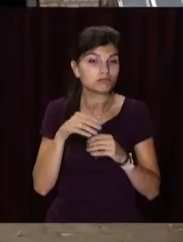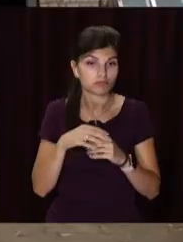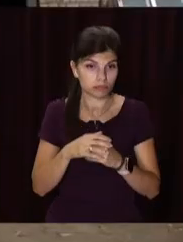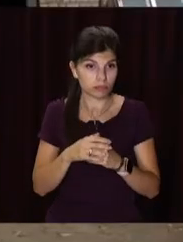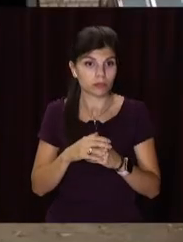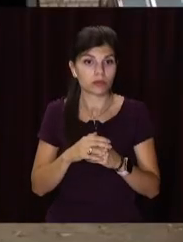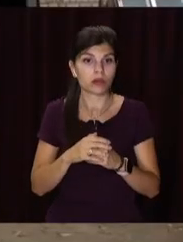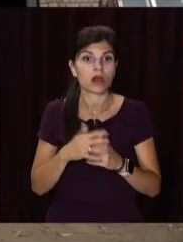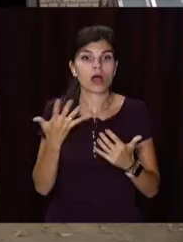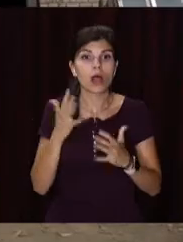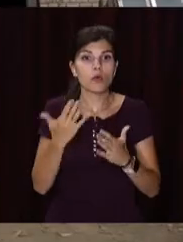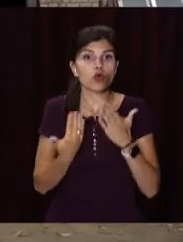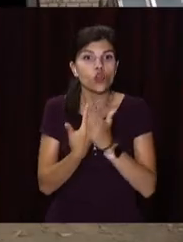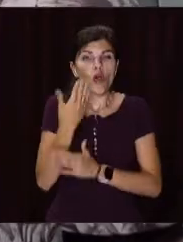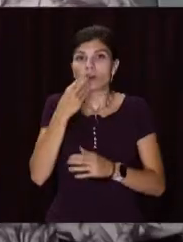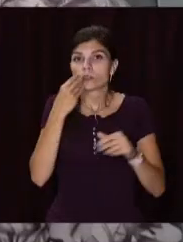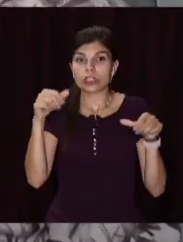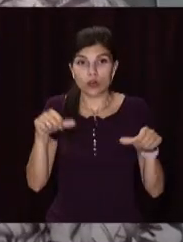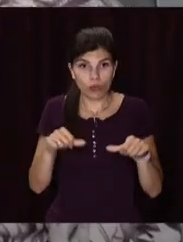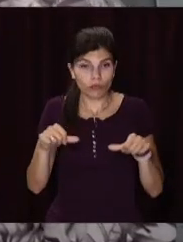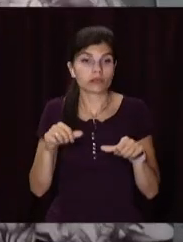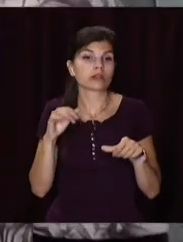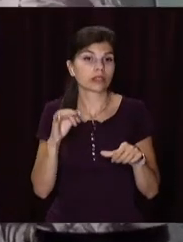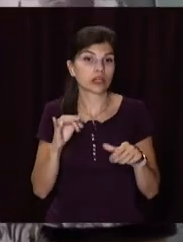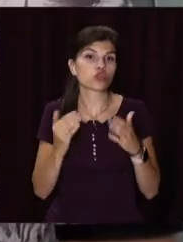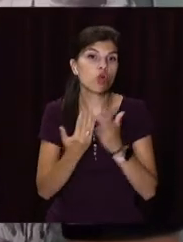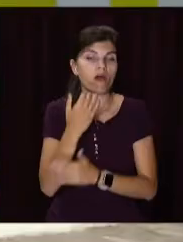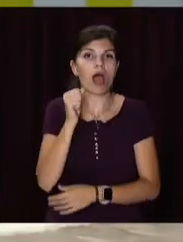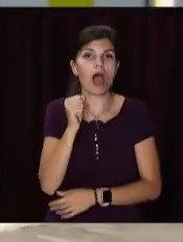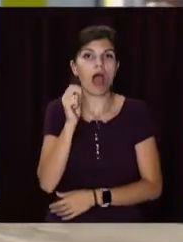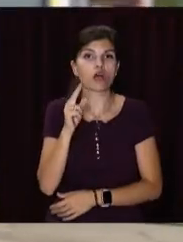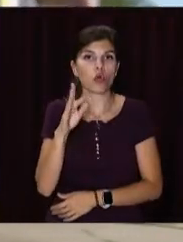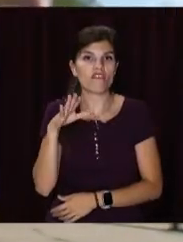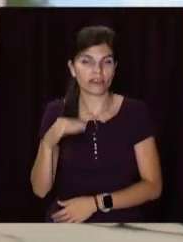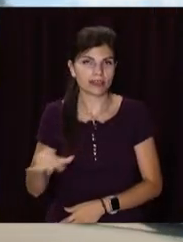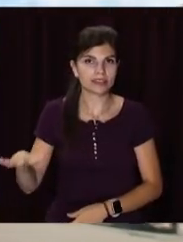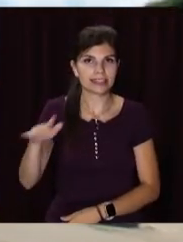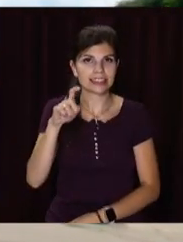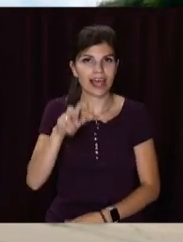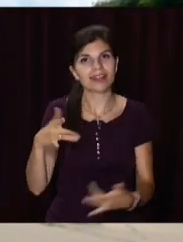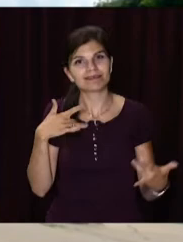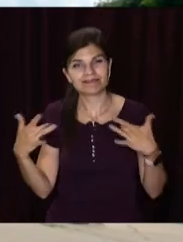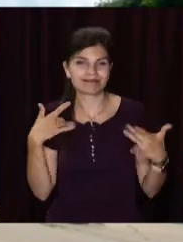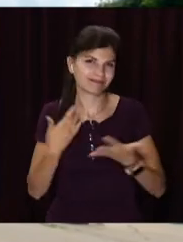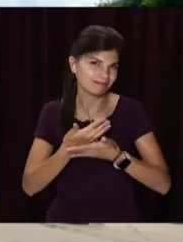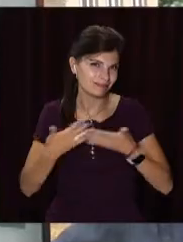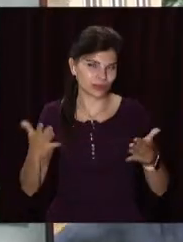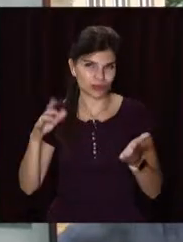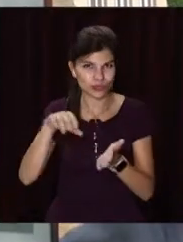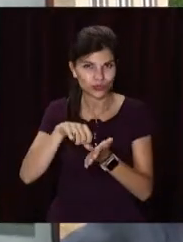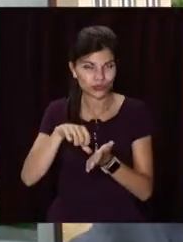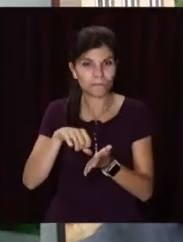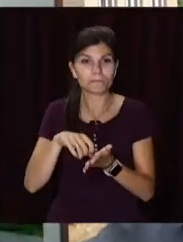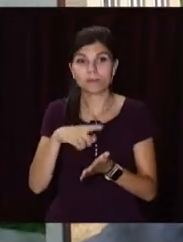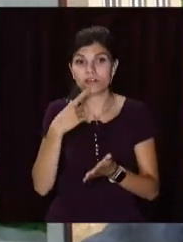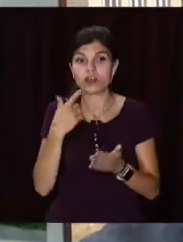в котором будет новая столовая и новый актовый зал. Крім того, будівельники роблять в 16-му колегіумі нову